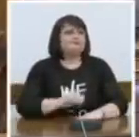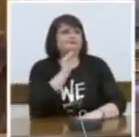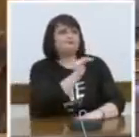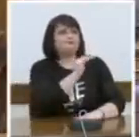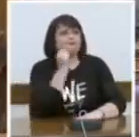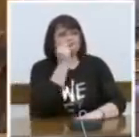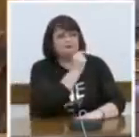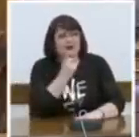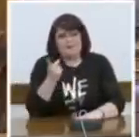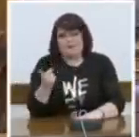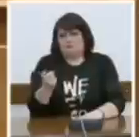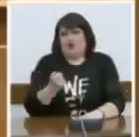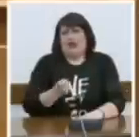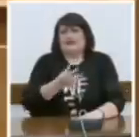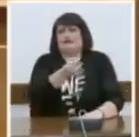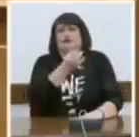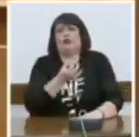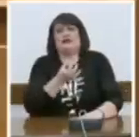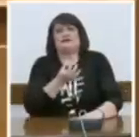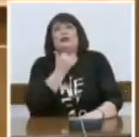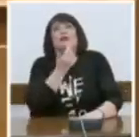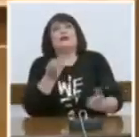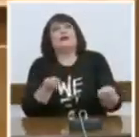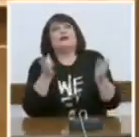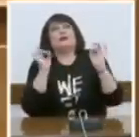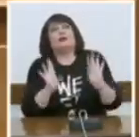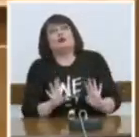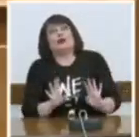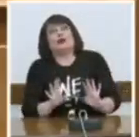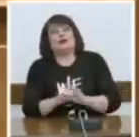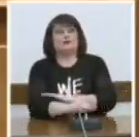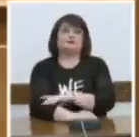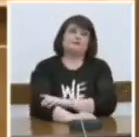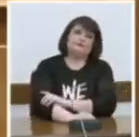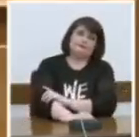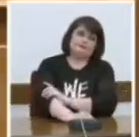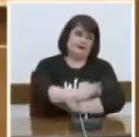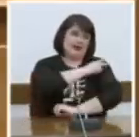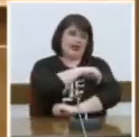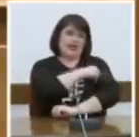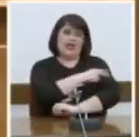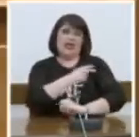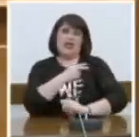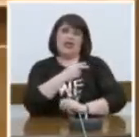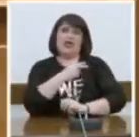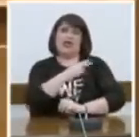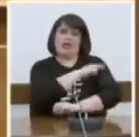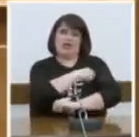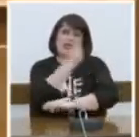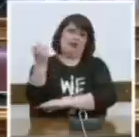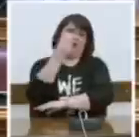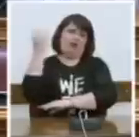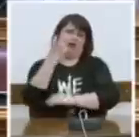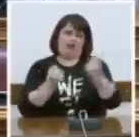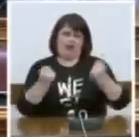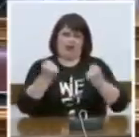προκλητική. Δηλαδή δεν μπορέσαμε να κάνουμε τίποτα για το ΕΚΑΒ. Και ερχόμαστε να χρησιμοποιήσουμε πληρώματα και οδηγούς από